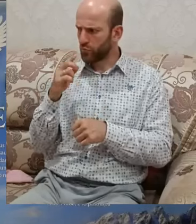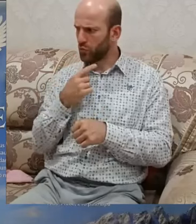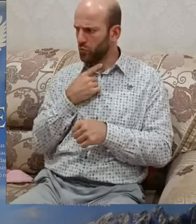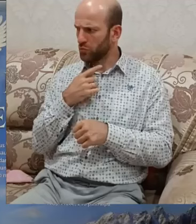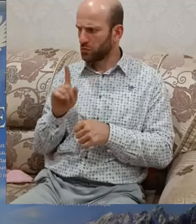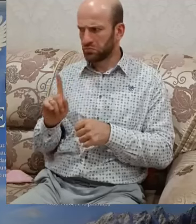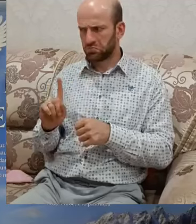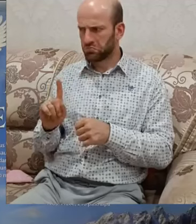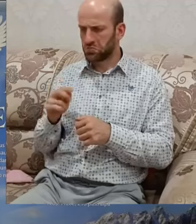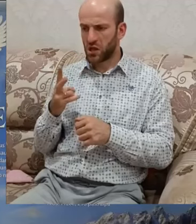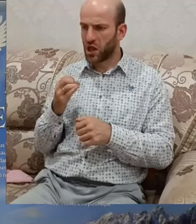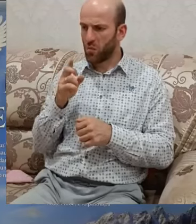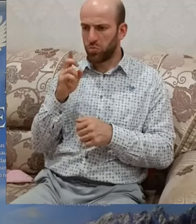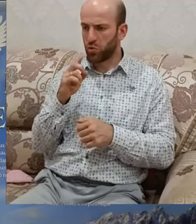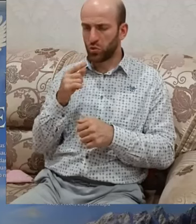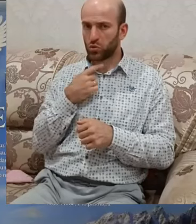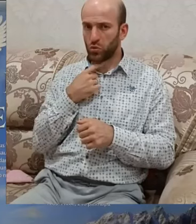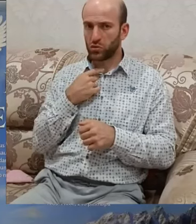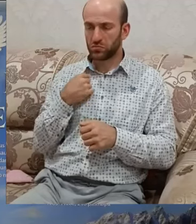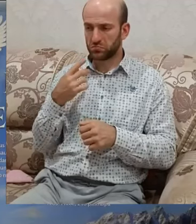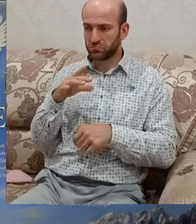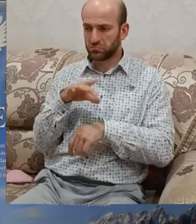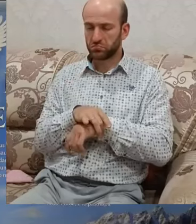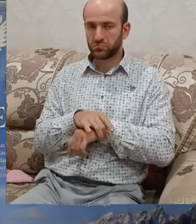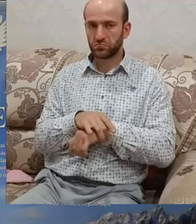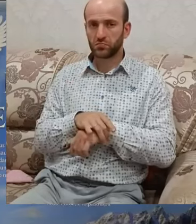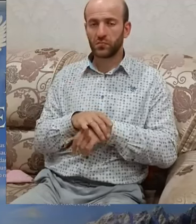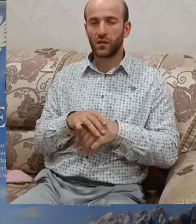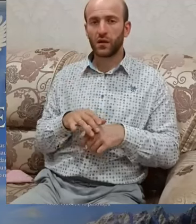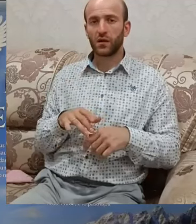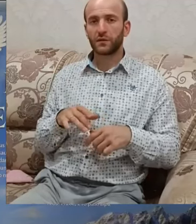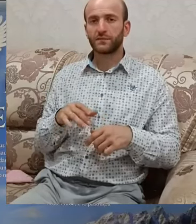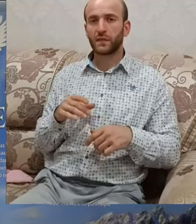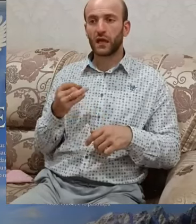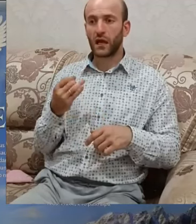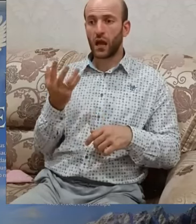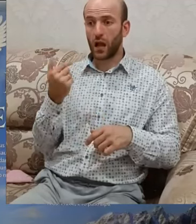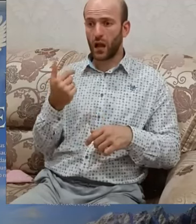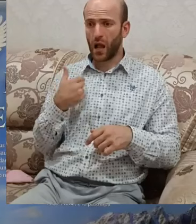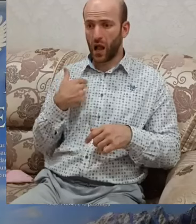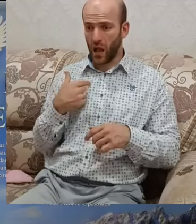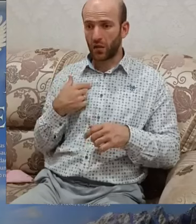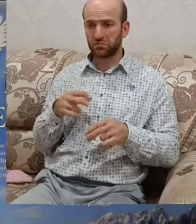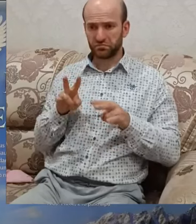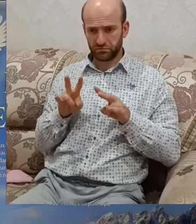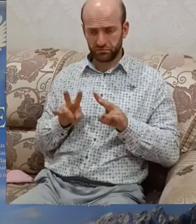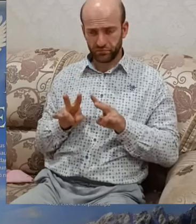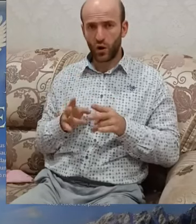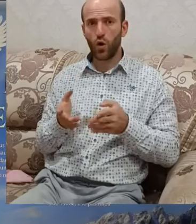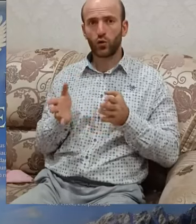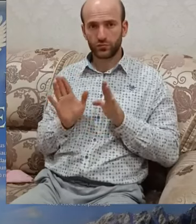голосом? Ir žinote, kad aš pasilikau, и знаете, когда я остался,